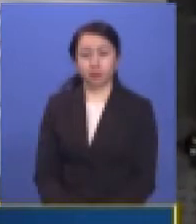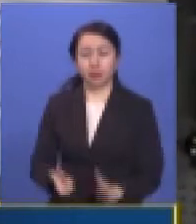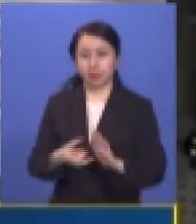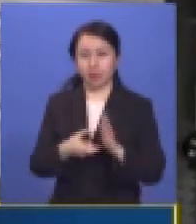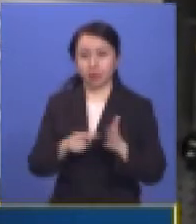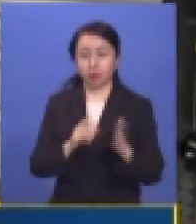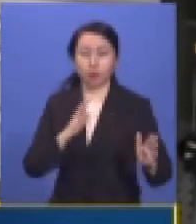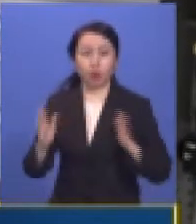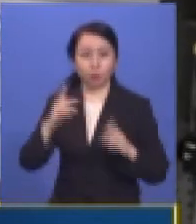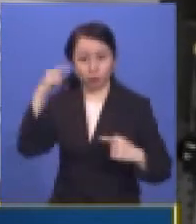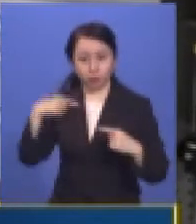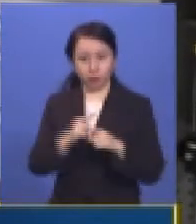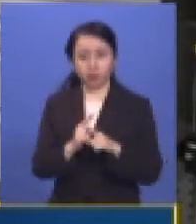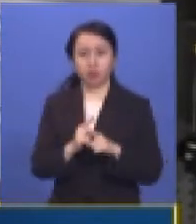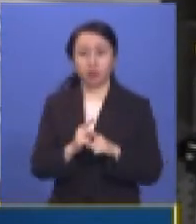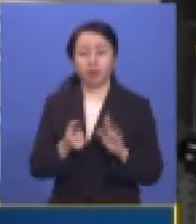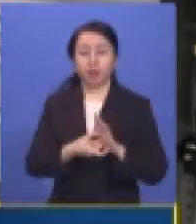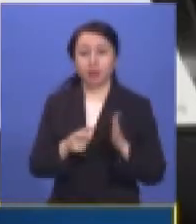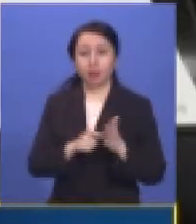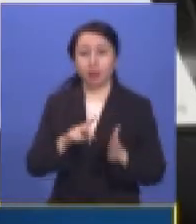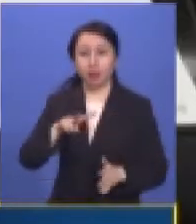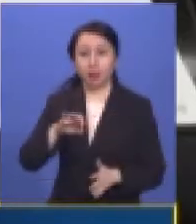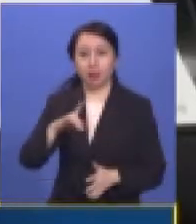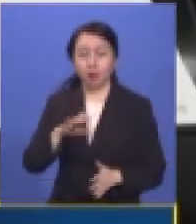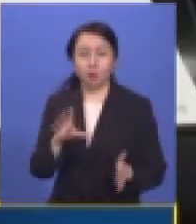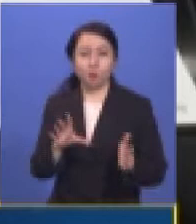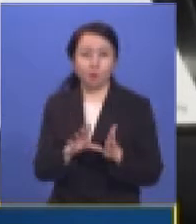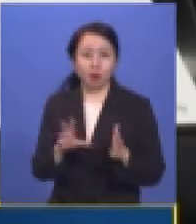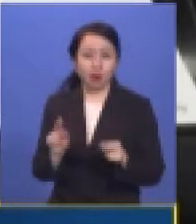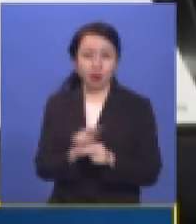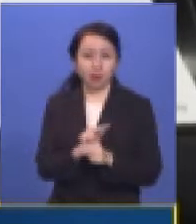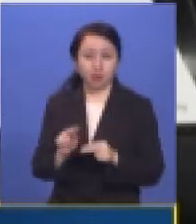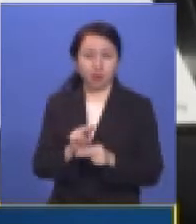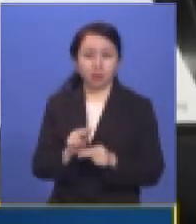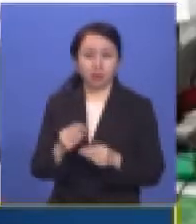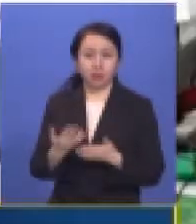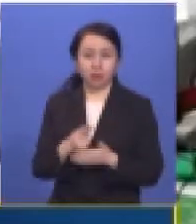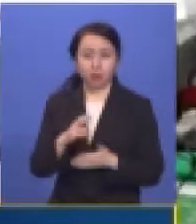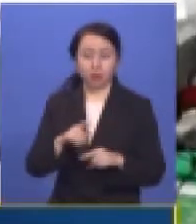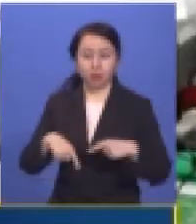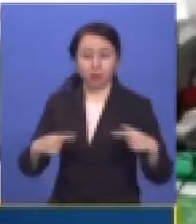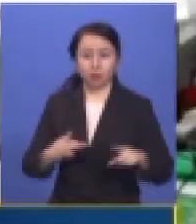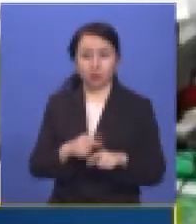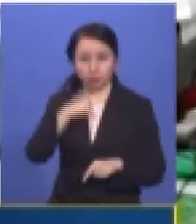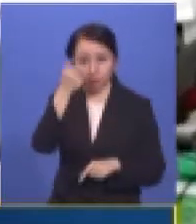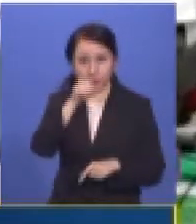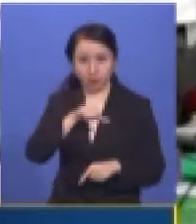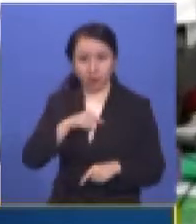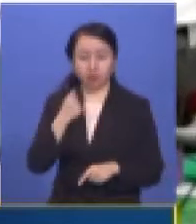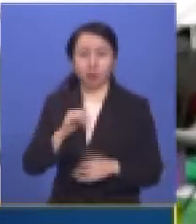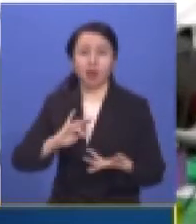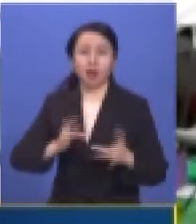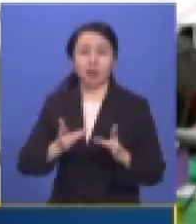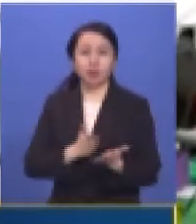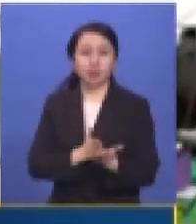Кабинет робототехники и мехатроники, кабинеты лего, электроники, электротехники, сборка дронов и другие. В этом году набор по